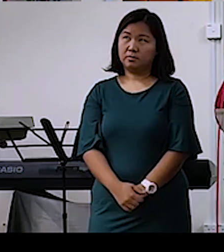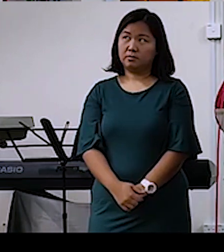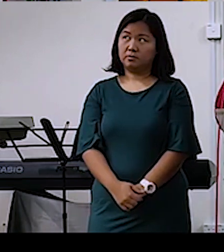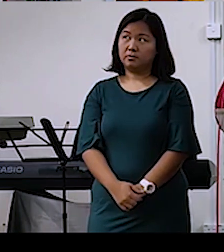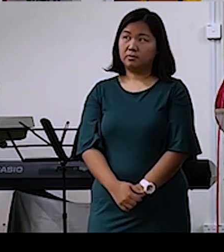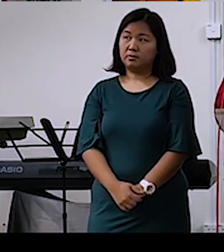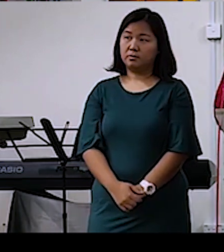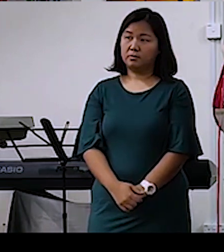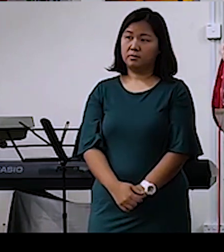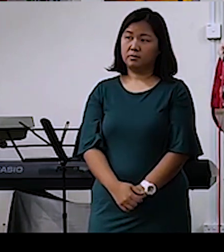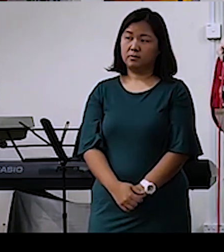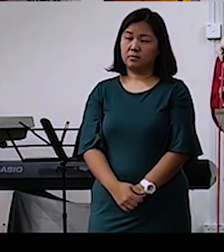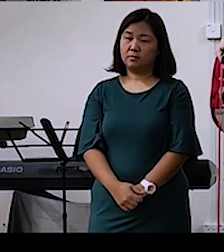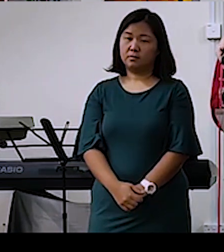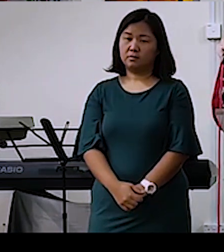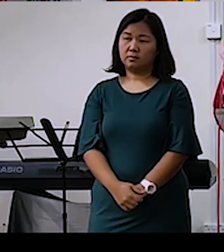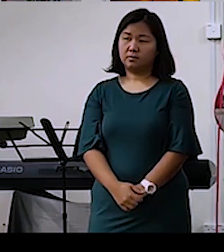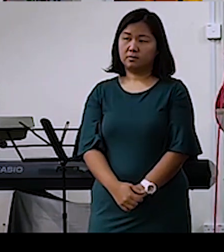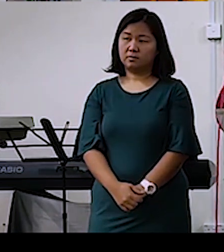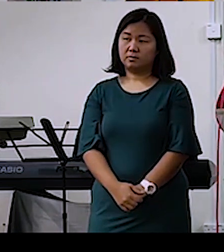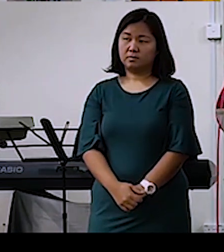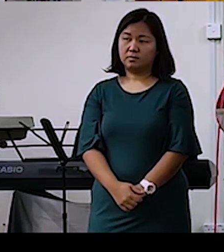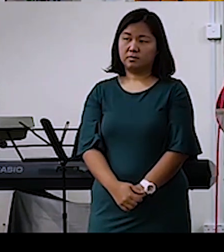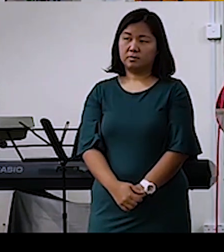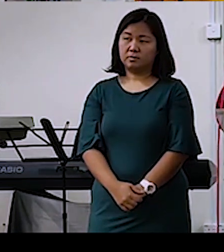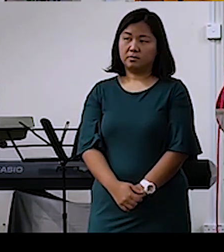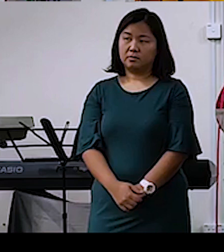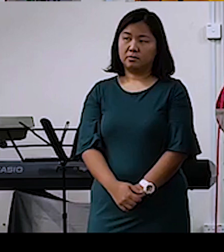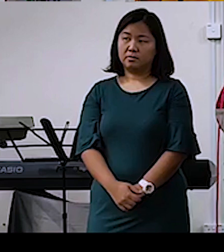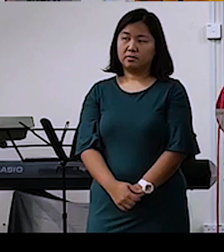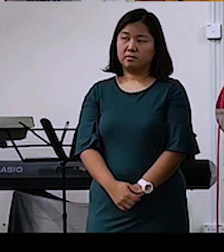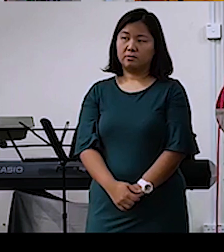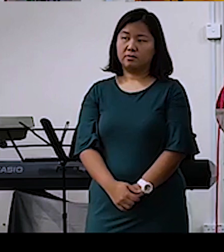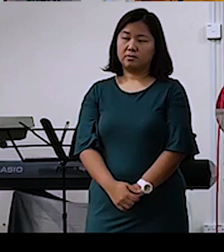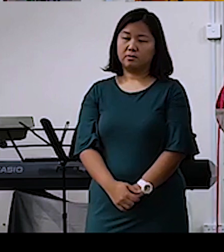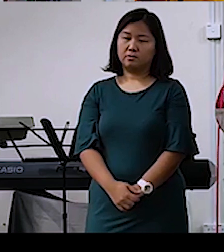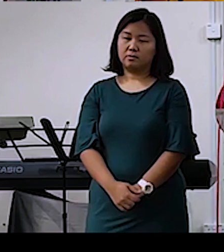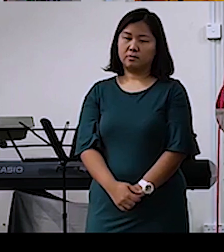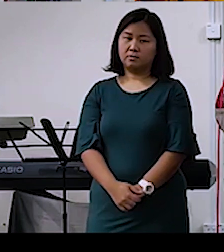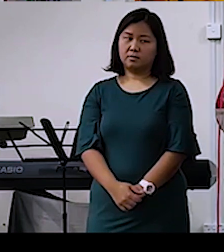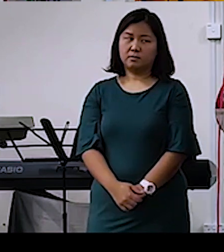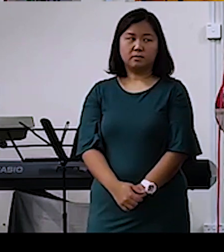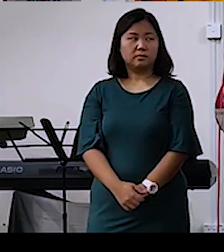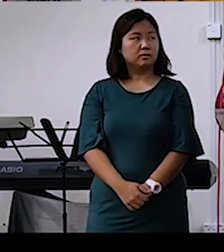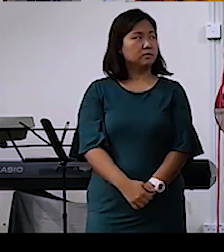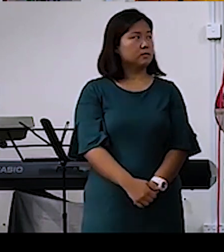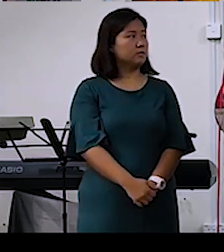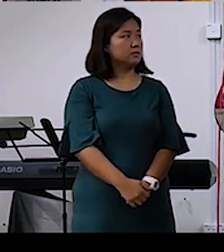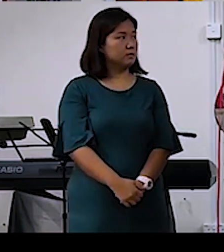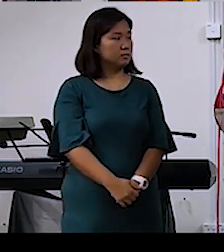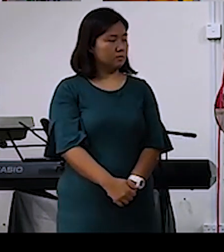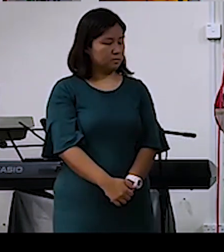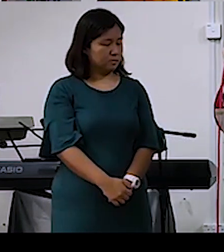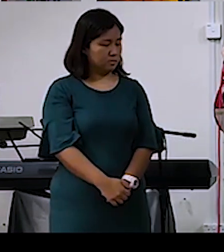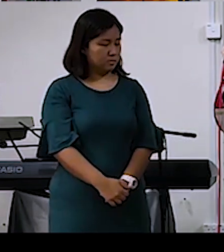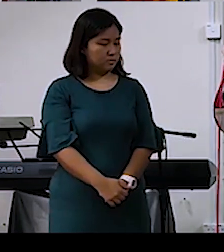绝的时候呢，不只是心里面想，那么我们也要大声的说出来，宣告说我们不再